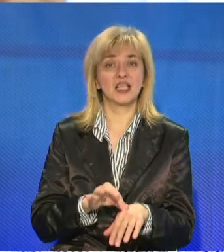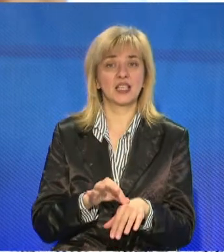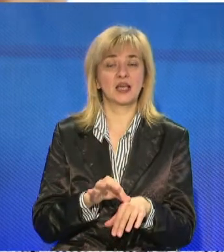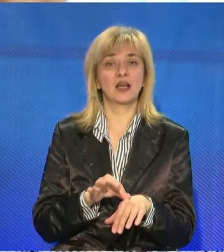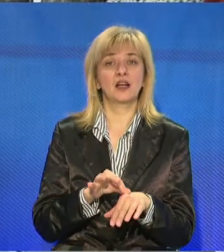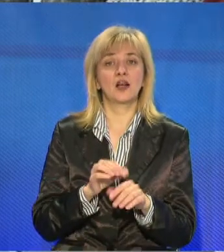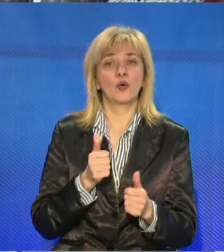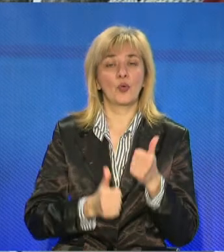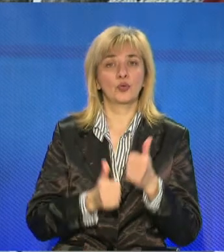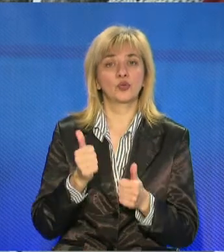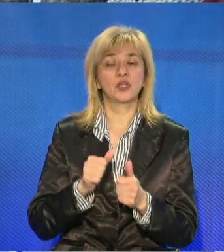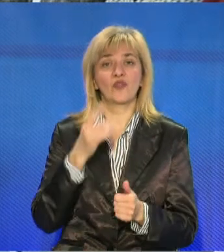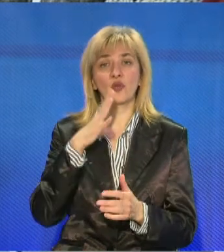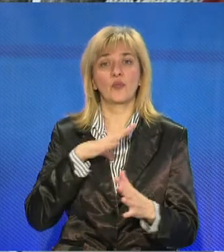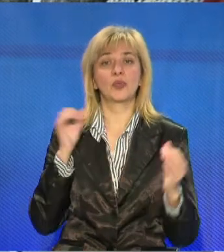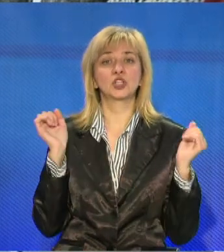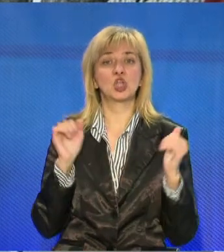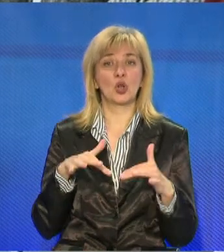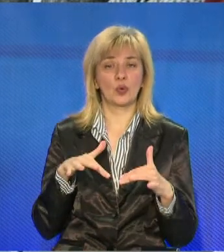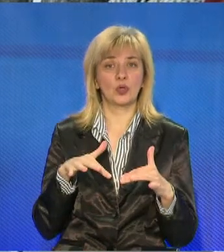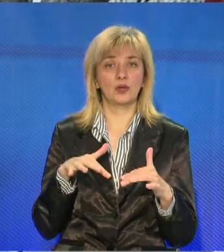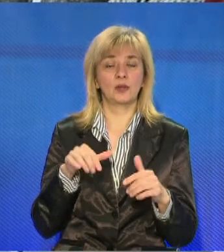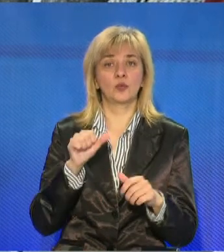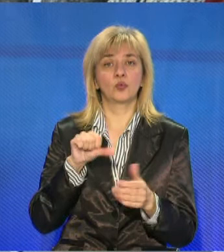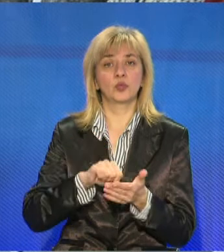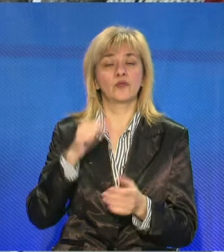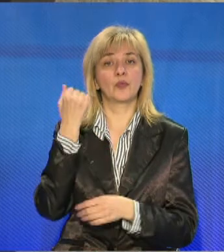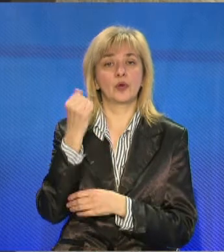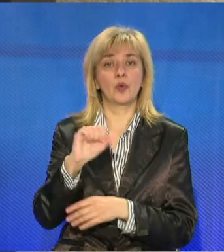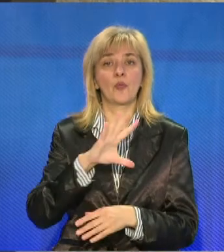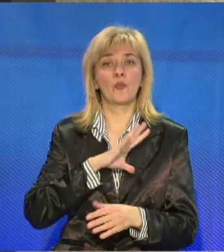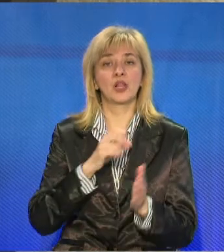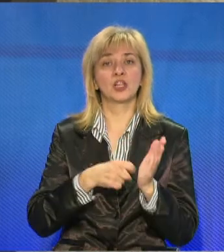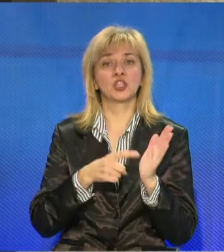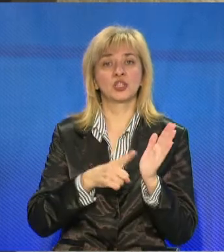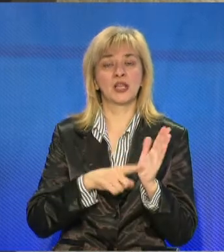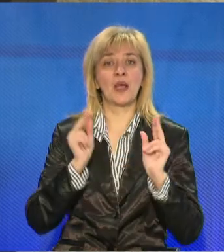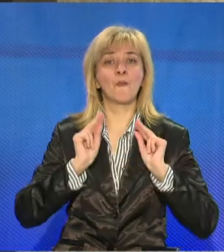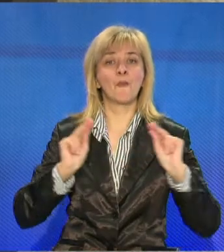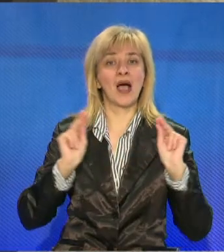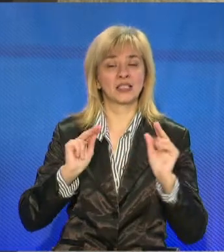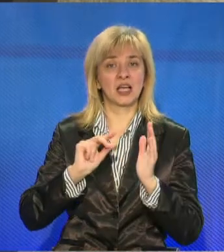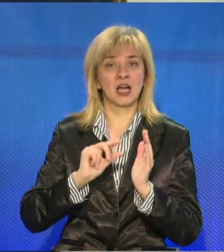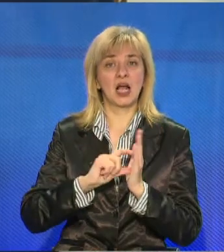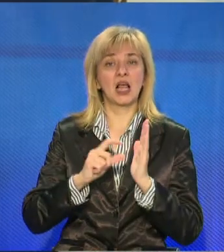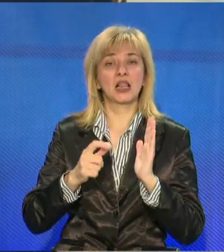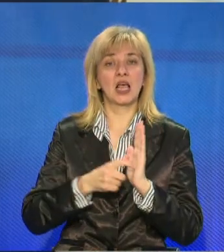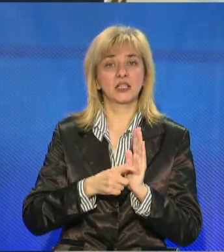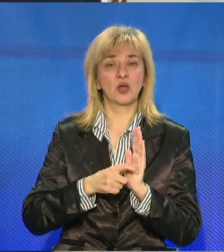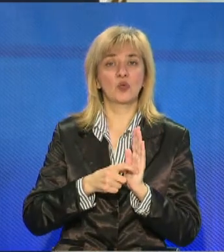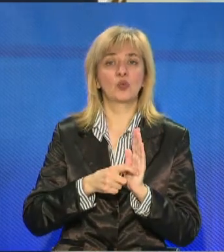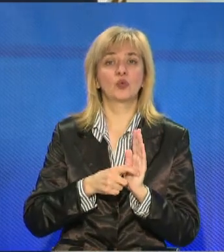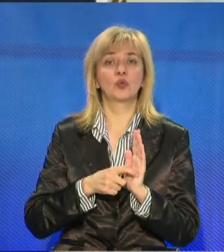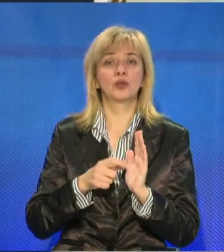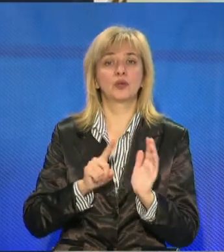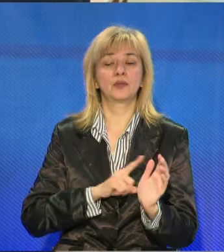прошел взлет его удельников и пераможцев. У межах мероприемства отбылося 16 майстер-классов для выхавальников дошкольных установ,